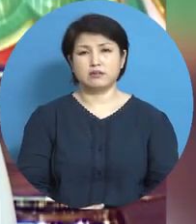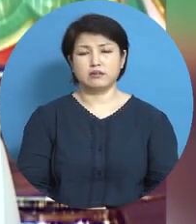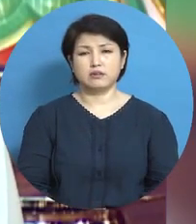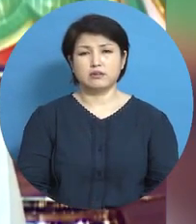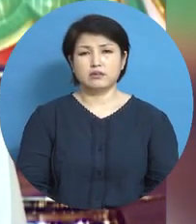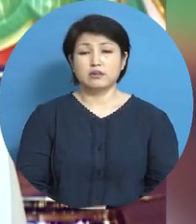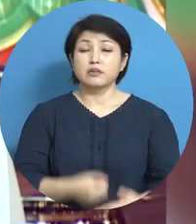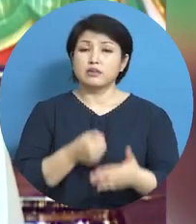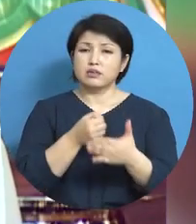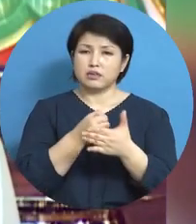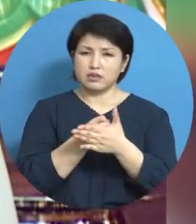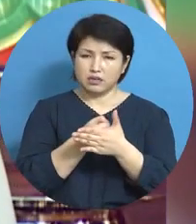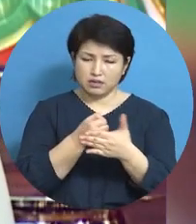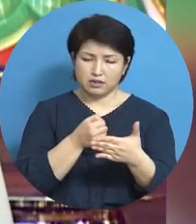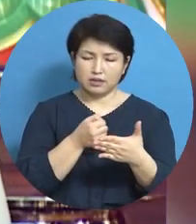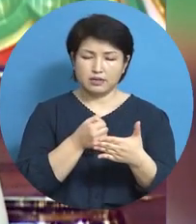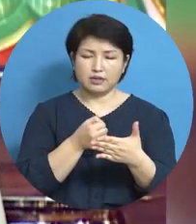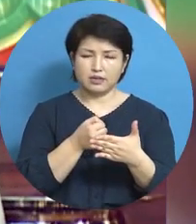그러니 이것은